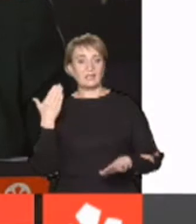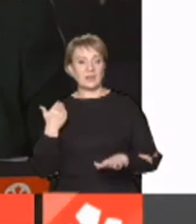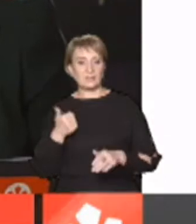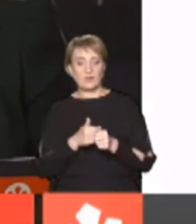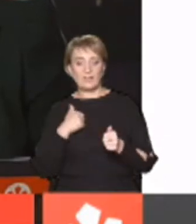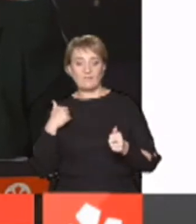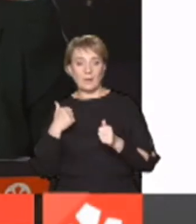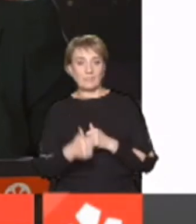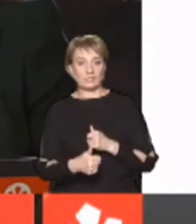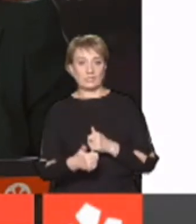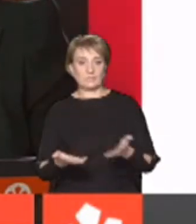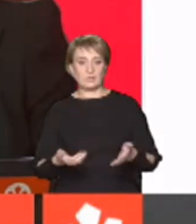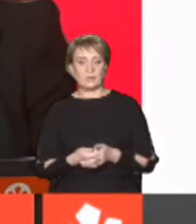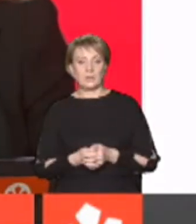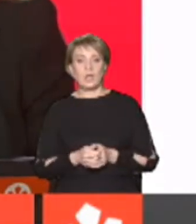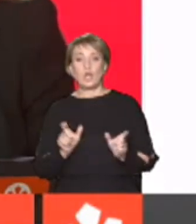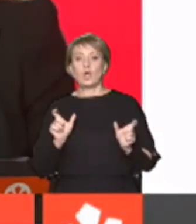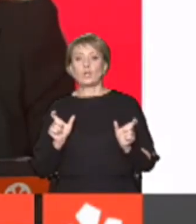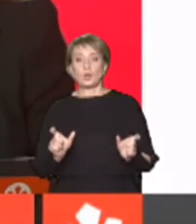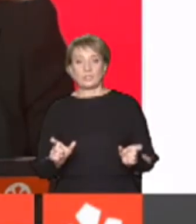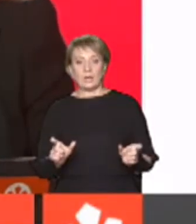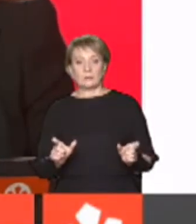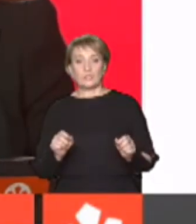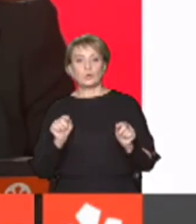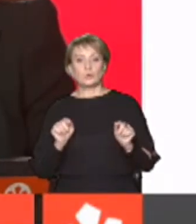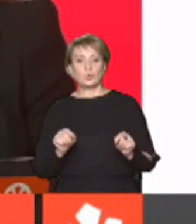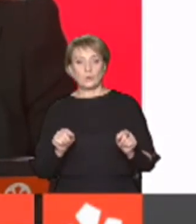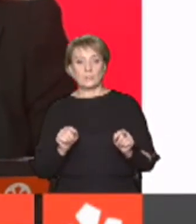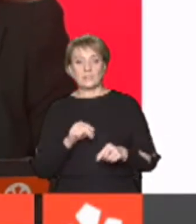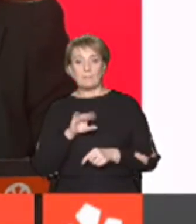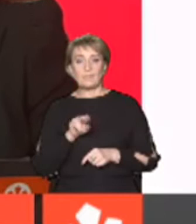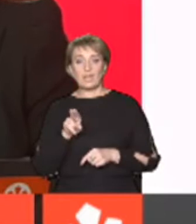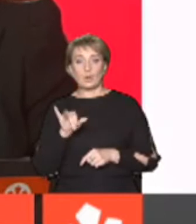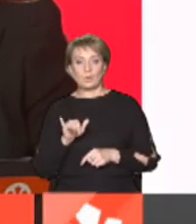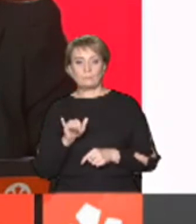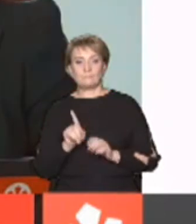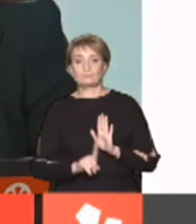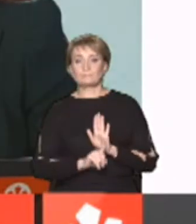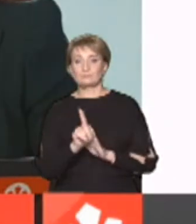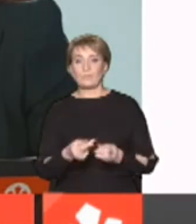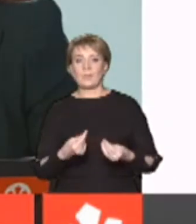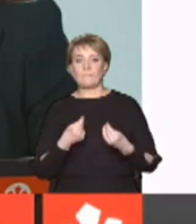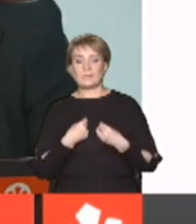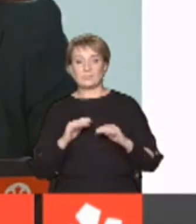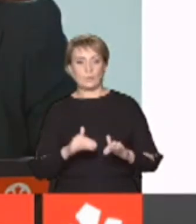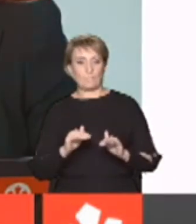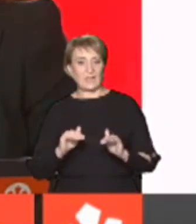випередження. От, локдаун тоді, коли на піку, він принесе менше